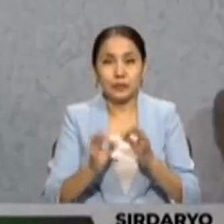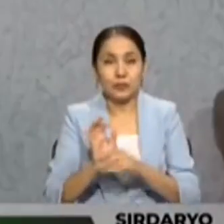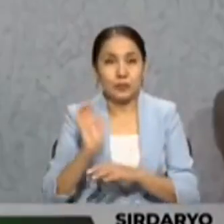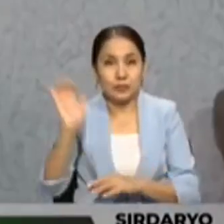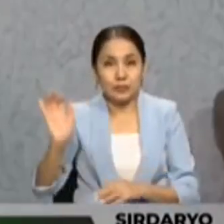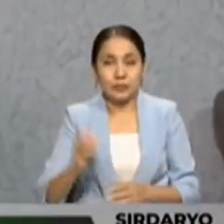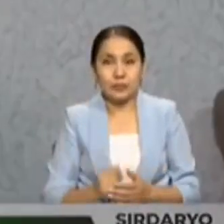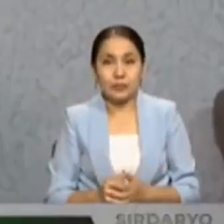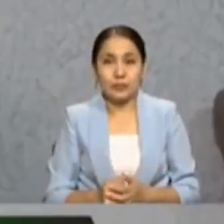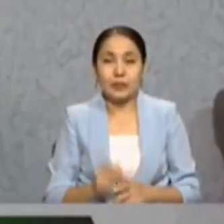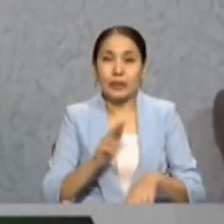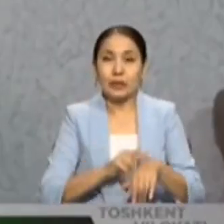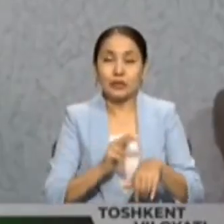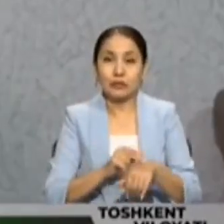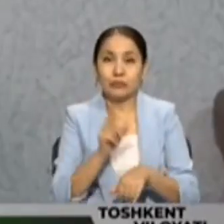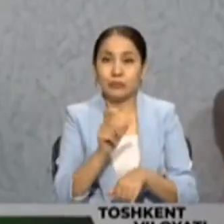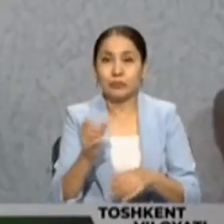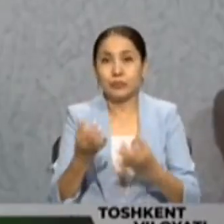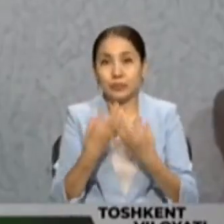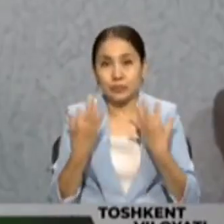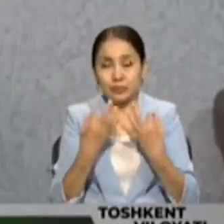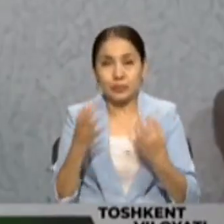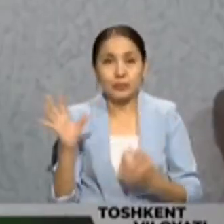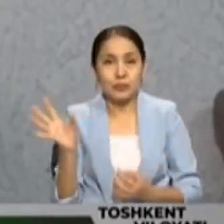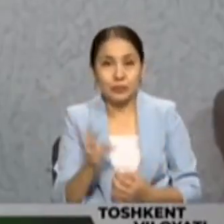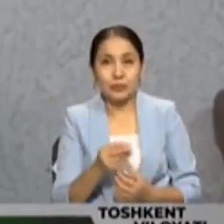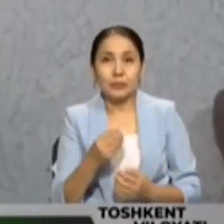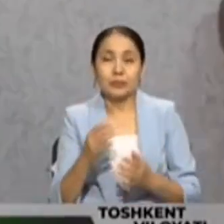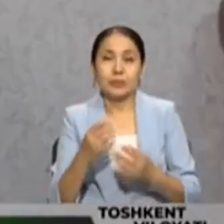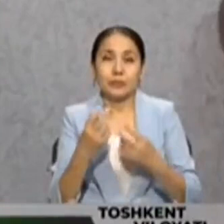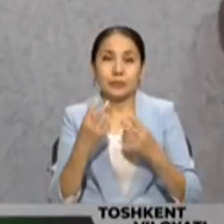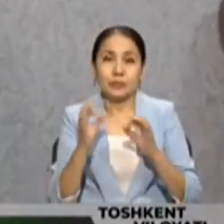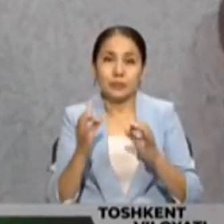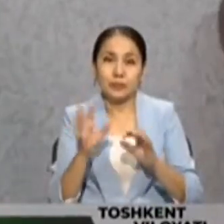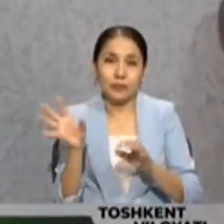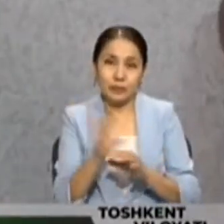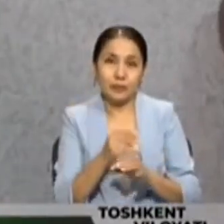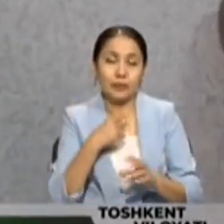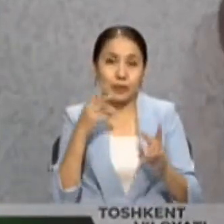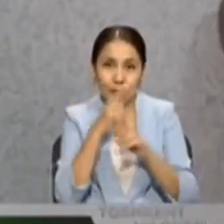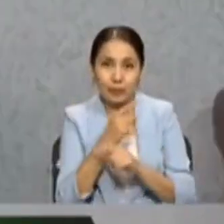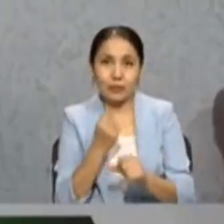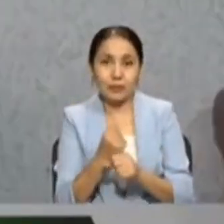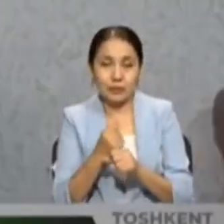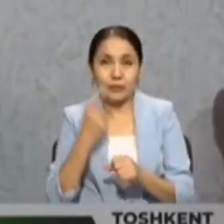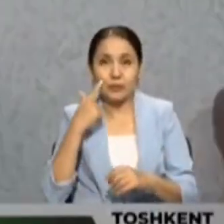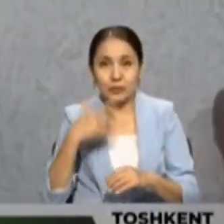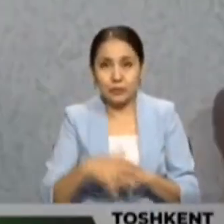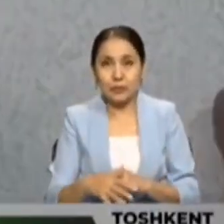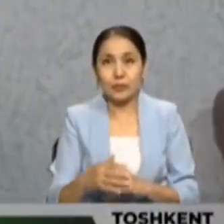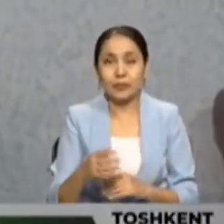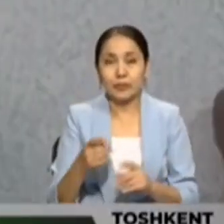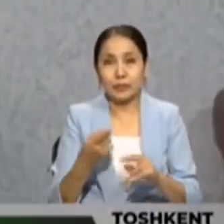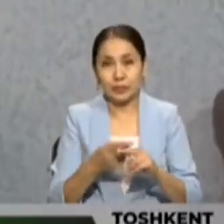yuborildi. Ichki ishlar xodimlari bizaga hammasini tushuntirib, profilaktika suhbatini o'tkazdi. Biz qilgan ishimiz xatoligini tushunib yetdik va bizlar